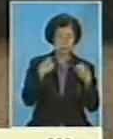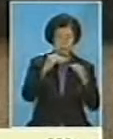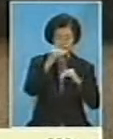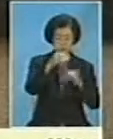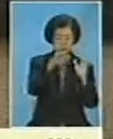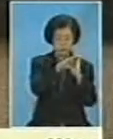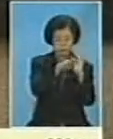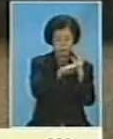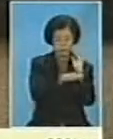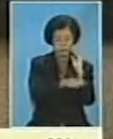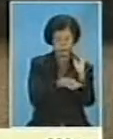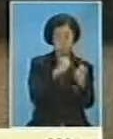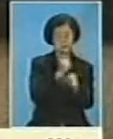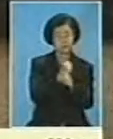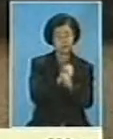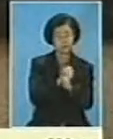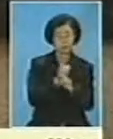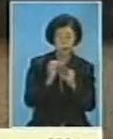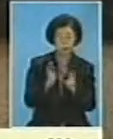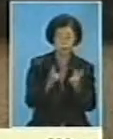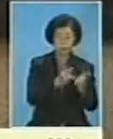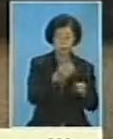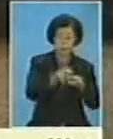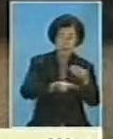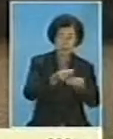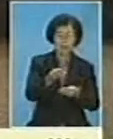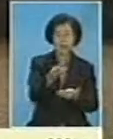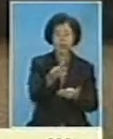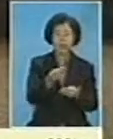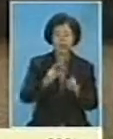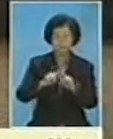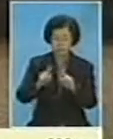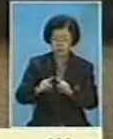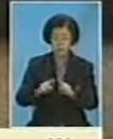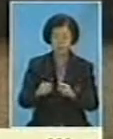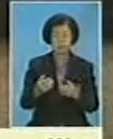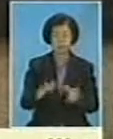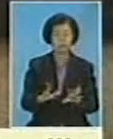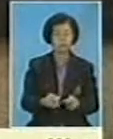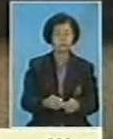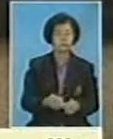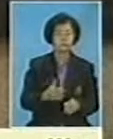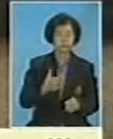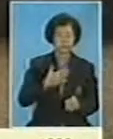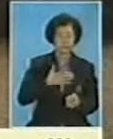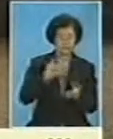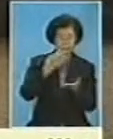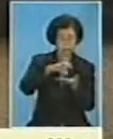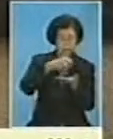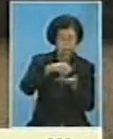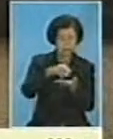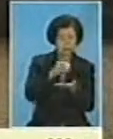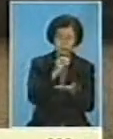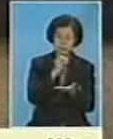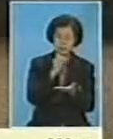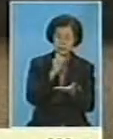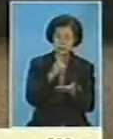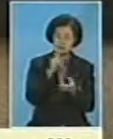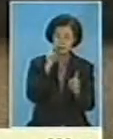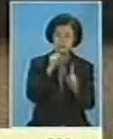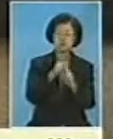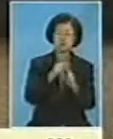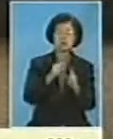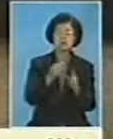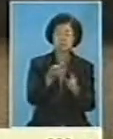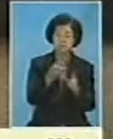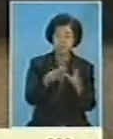ำเนินการและวิธีระบายข้าวหลายประการแล้วอย่างที่ผมได้เรียนเน้นย้ำถึงสถานการณ์ข้าวคงเหลือ